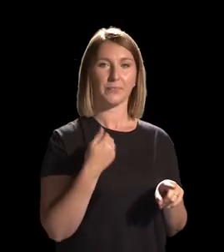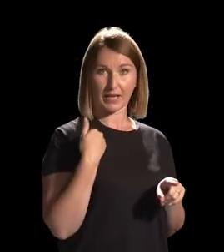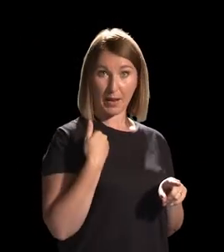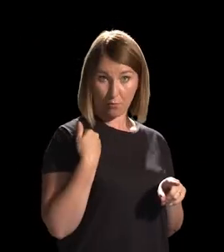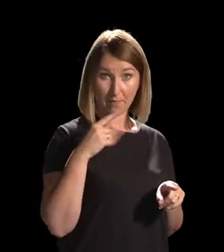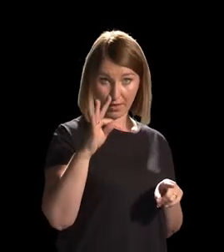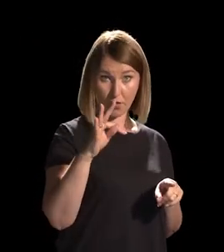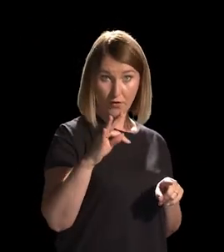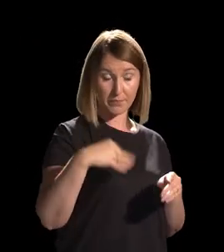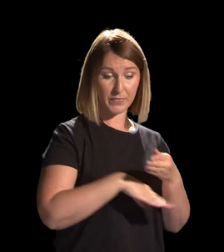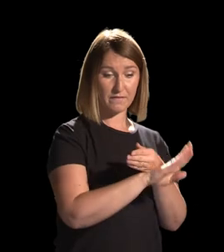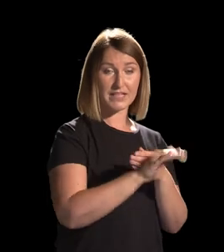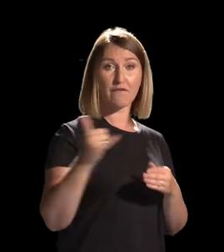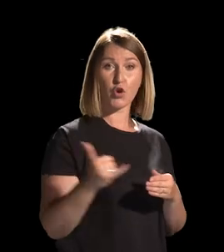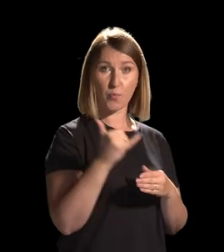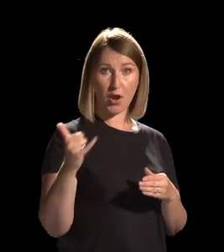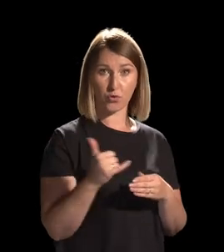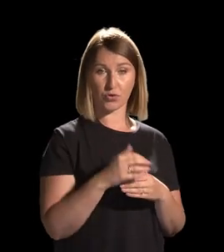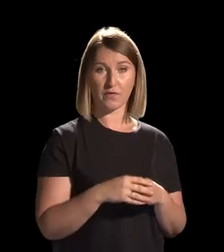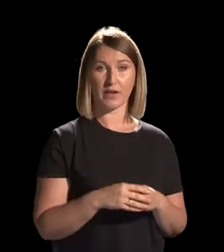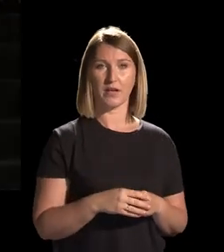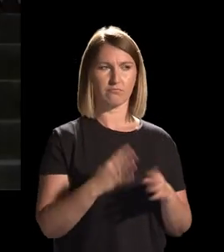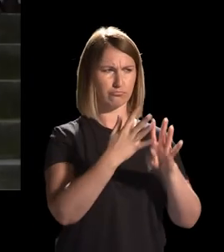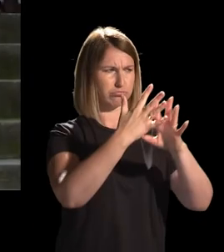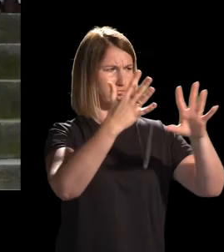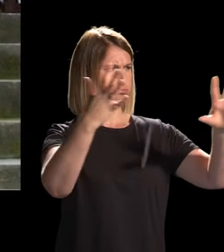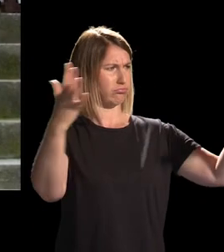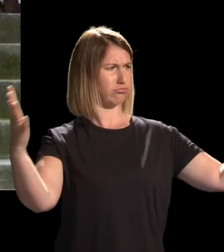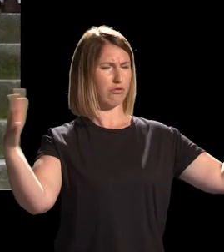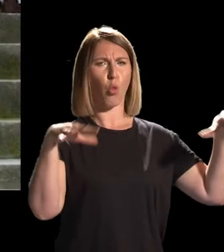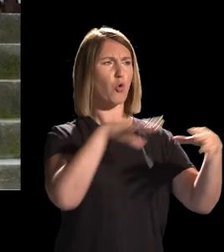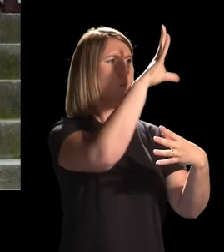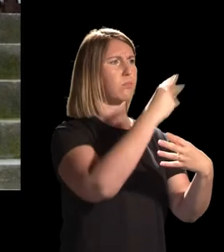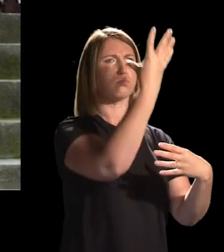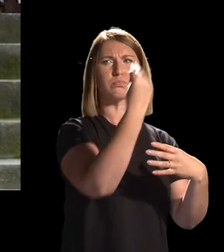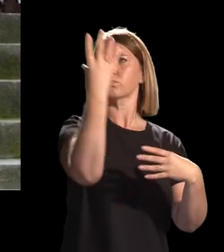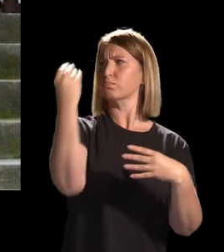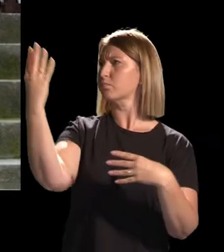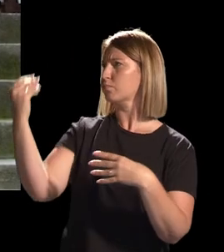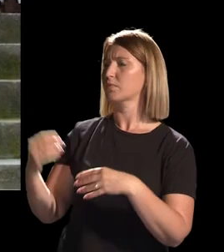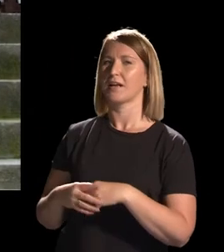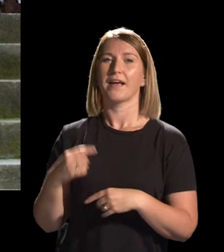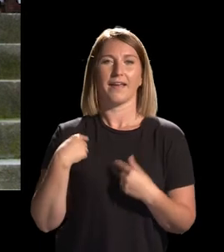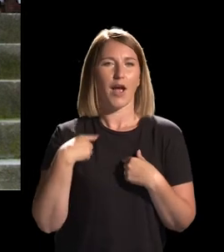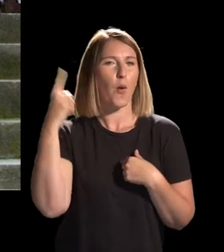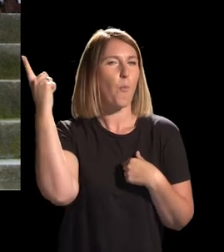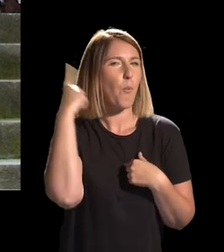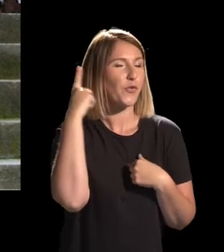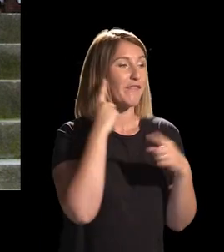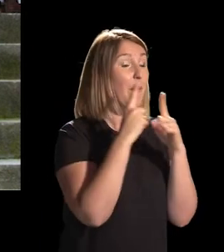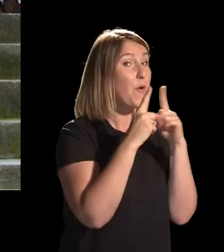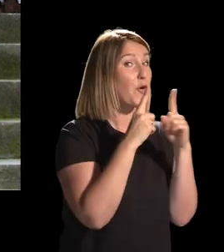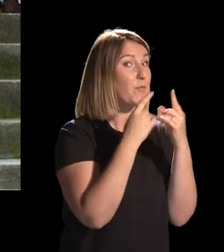jubileuszowej. To była bardzo szeroka prezentacja twojej twórczości i podsłuchiwałem rozmowy